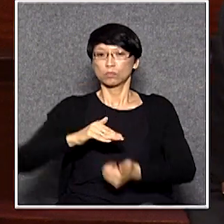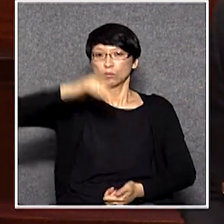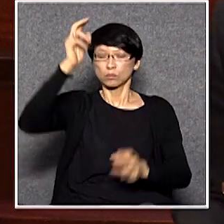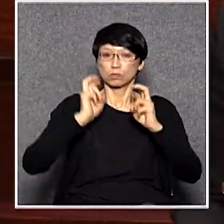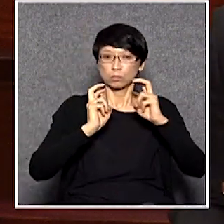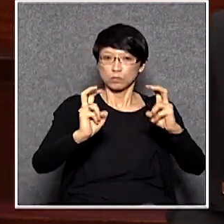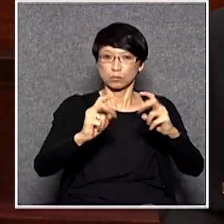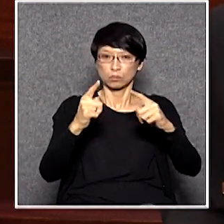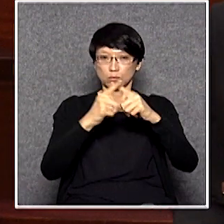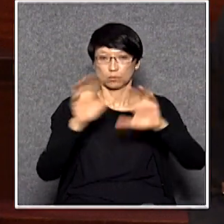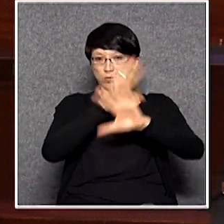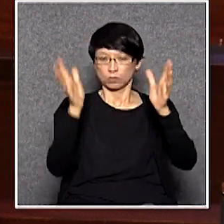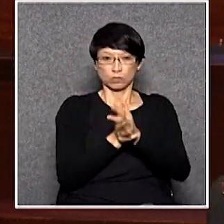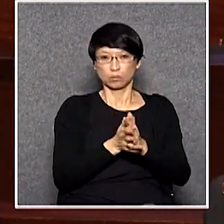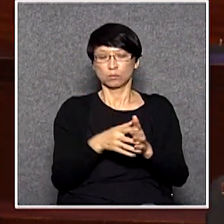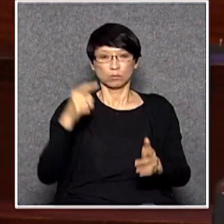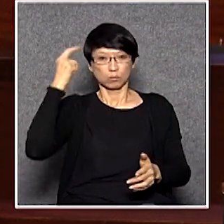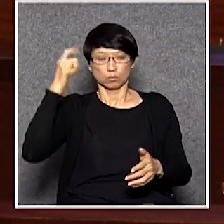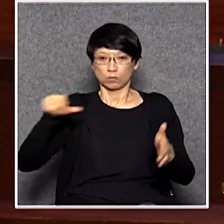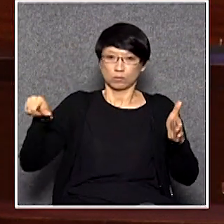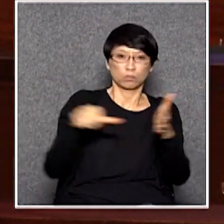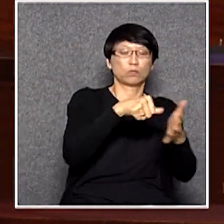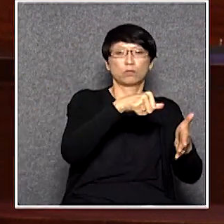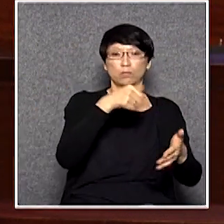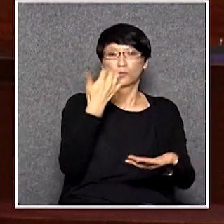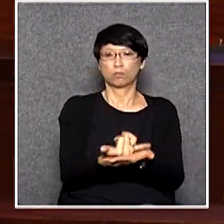人應該撼頭埋牆。OK， 即